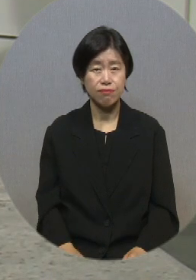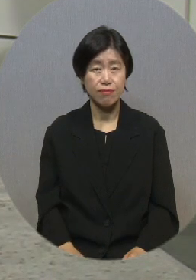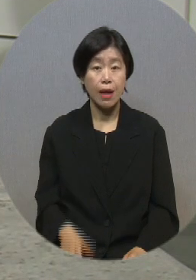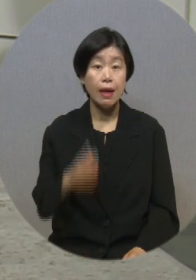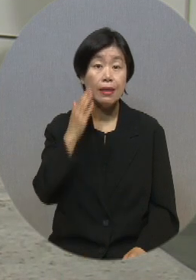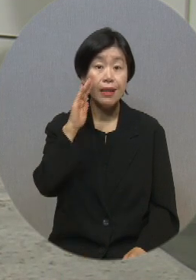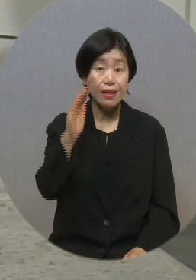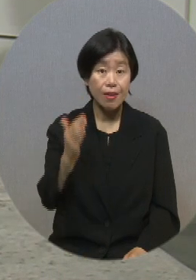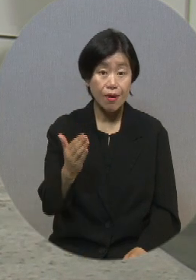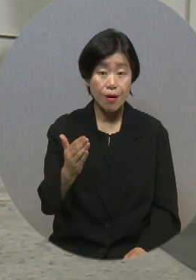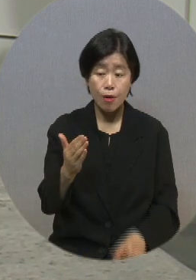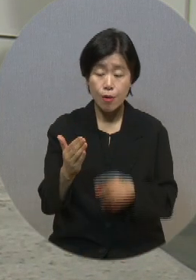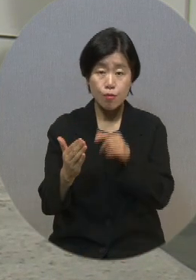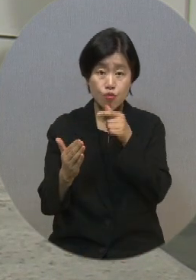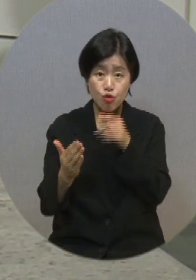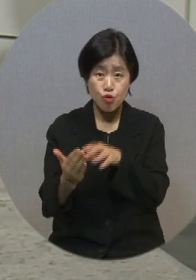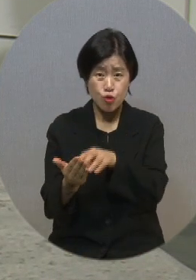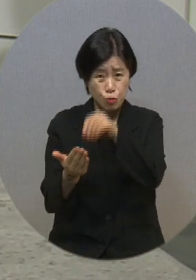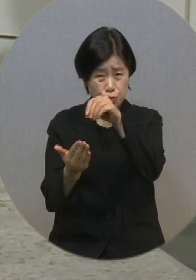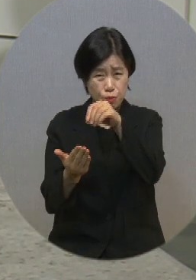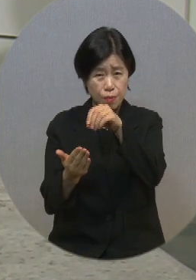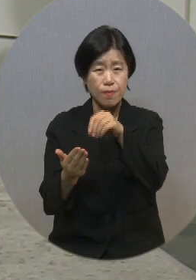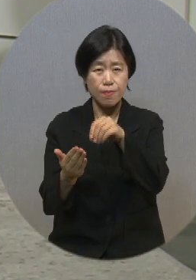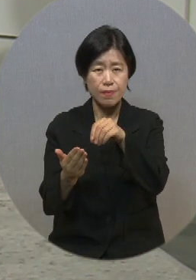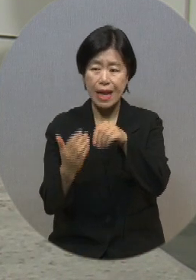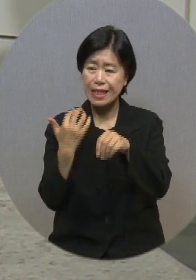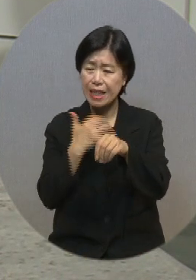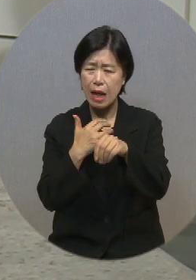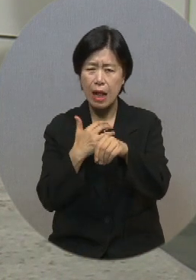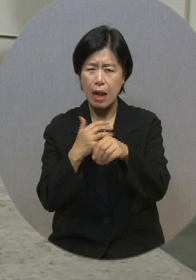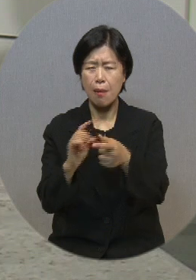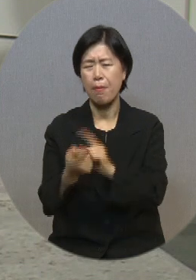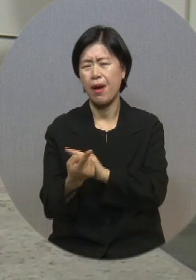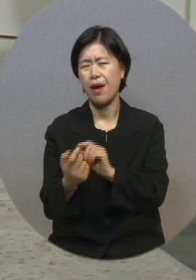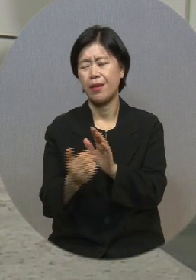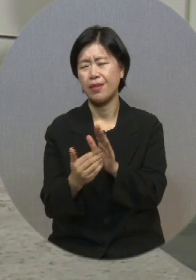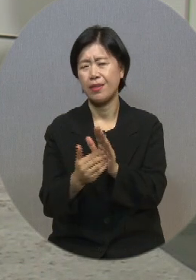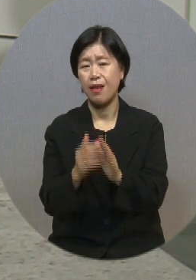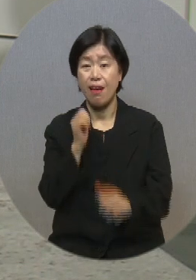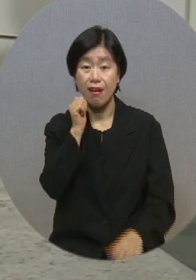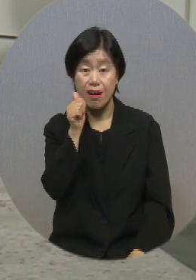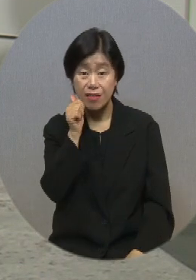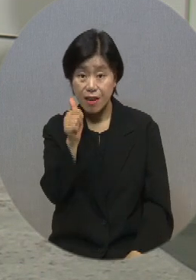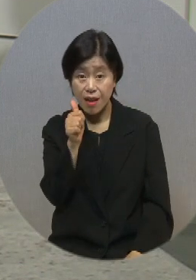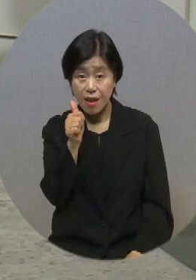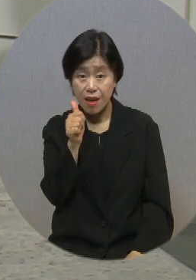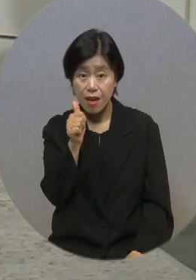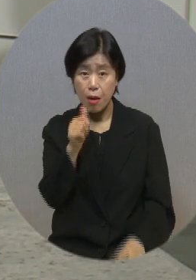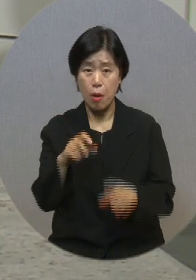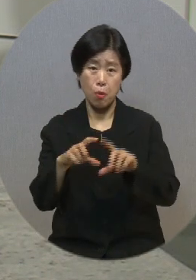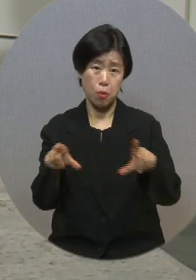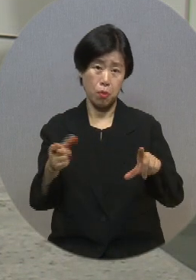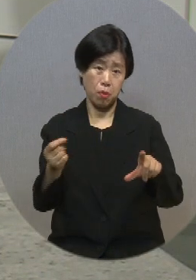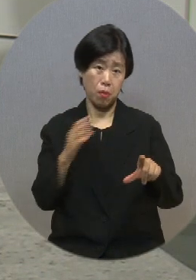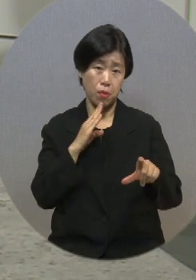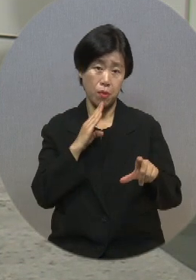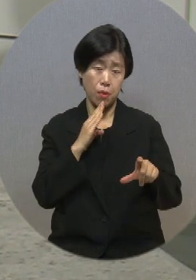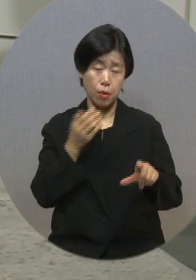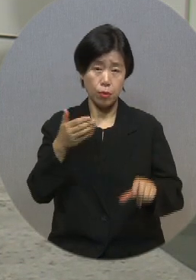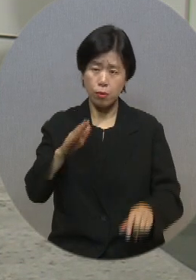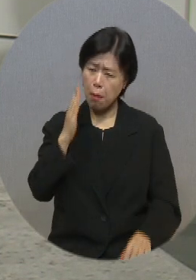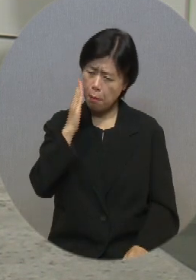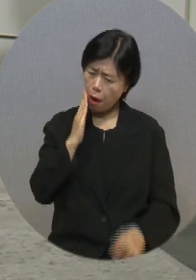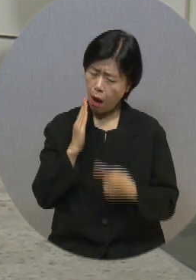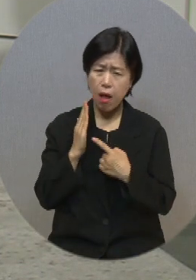이제 메마르고 네. 또는 그 색깔이 이제 변해서 갈색이 된다든가 뭐 이렇게 해서 낙엽이 져야 되는데